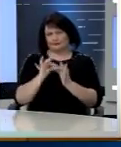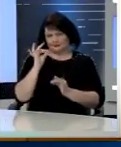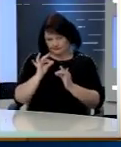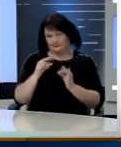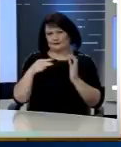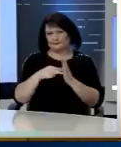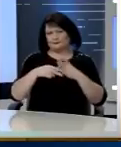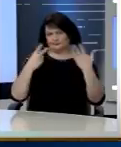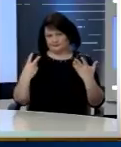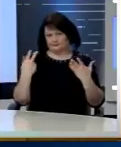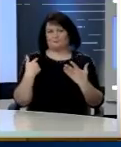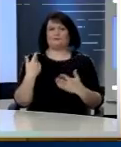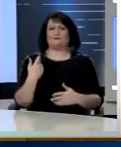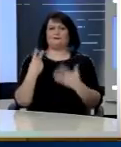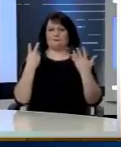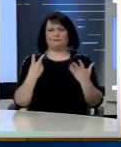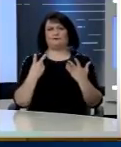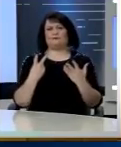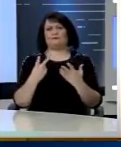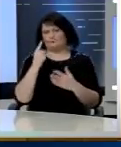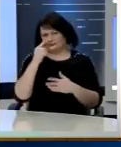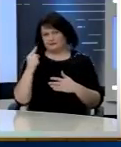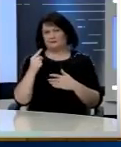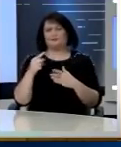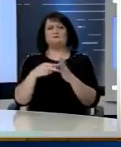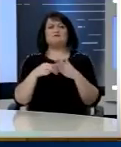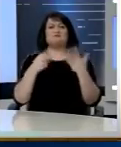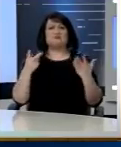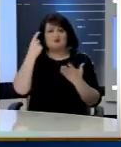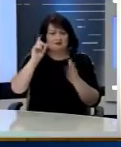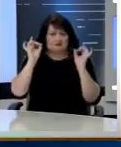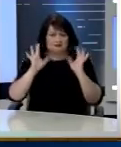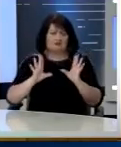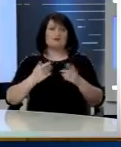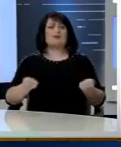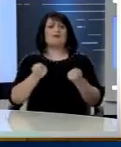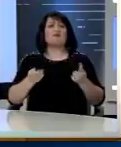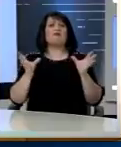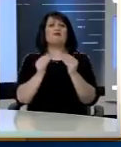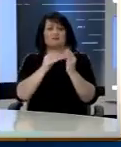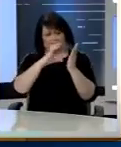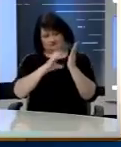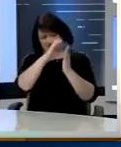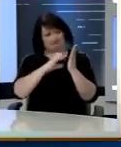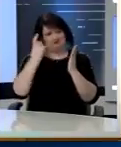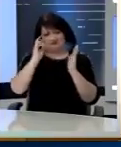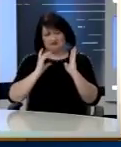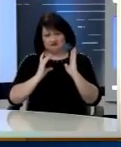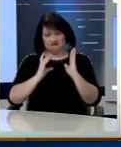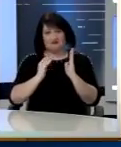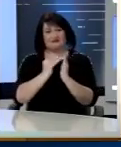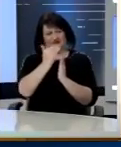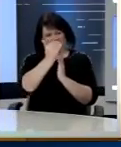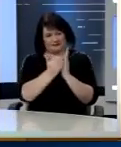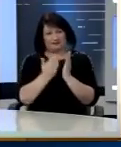στο Κοινοβούλιο, την 7η Νοεμβρίου 2017, αγνοώ παντελώς οποιαδήποτε γεγονός σχετικά με τα ΟΣΑΝΟ. Με βάση τα